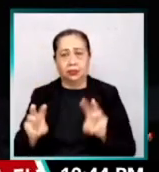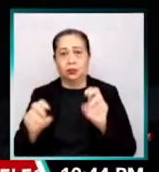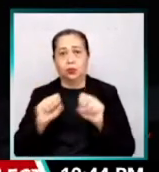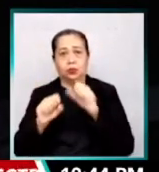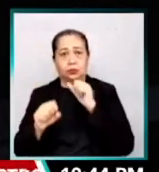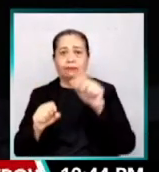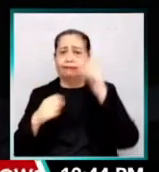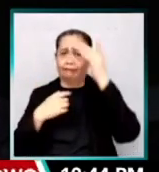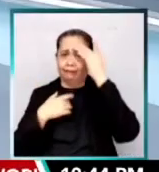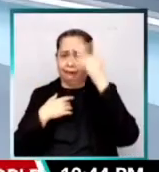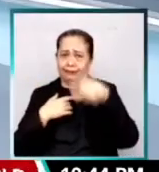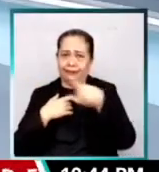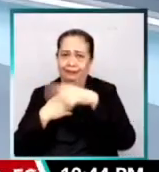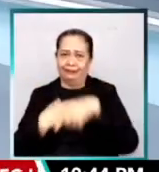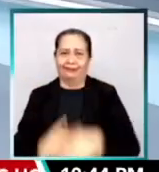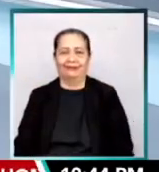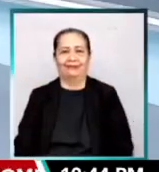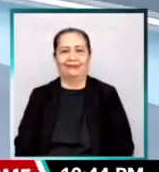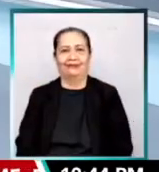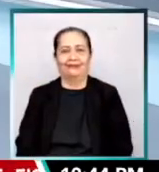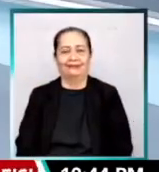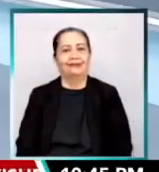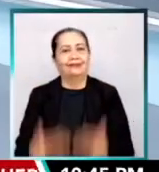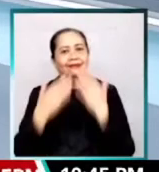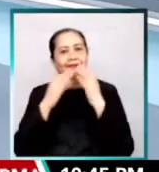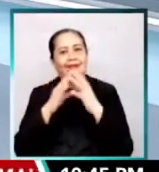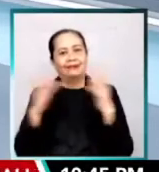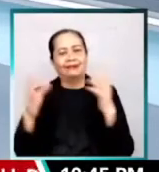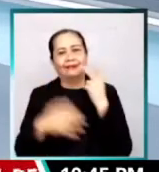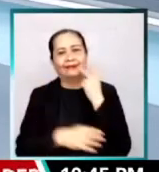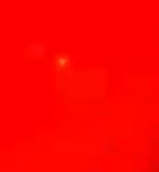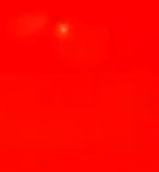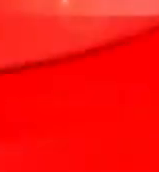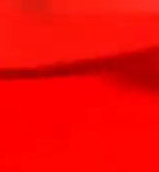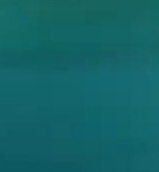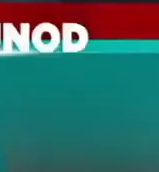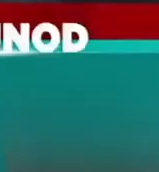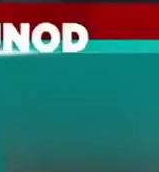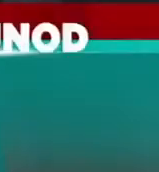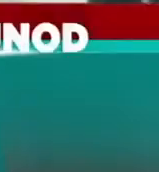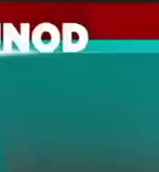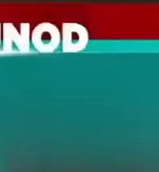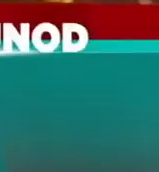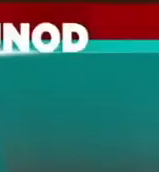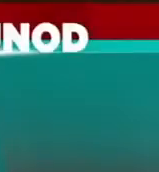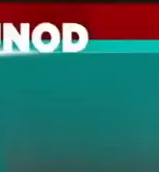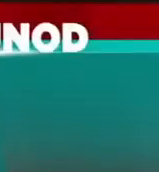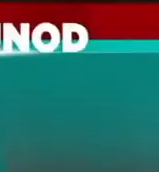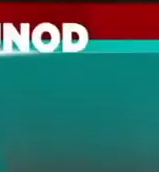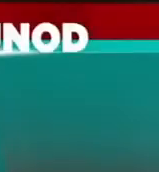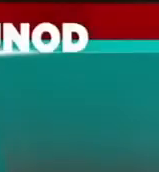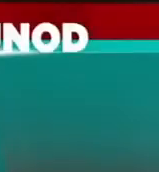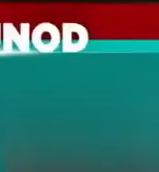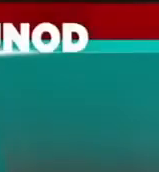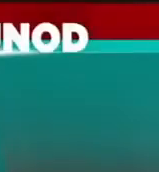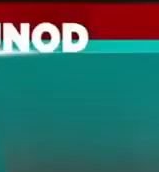magkasakit. Atom? Maraming salamat, Katrina Son. Huwag bibitiw!